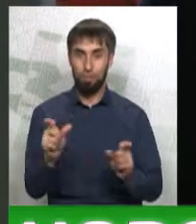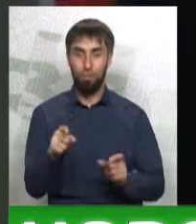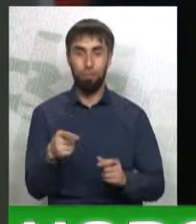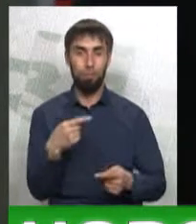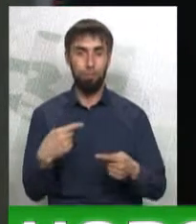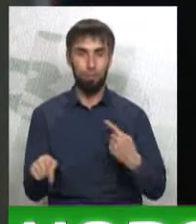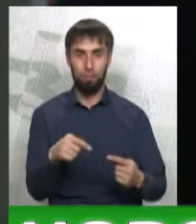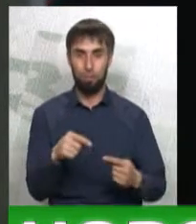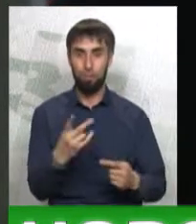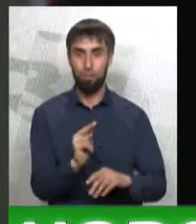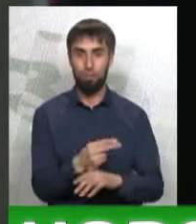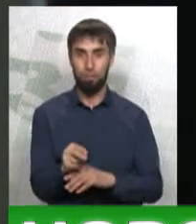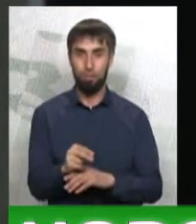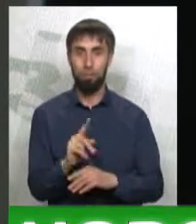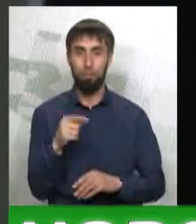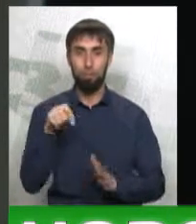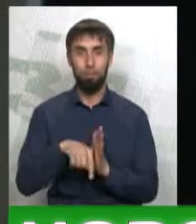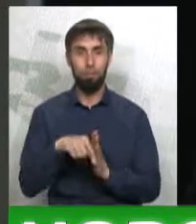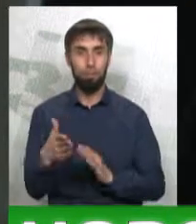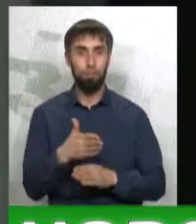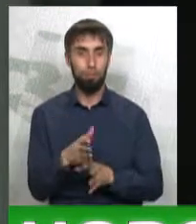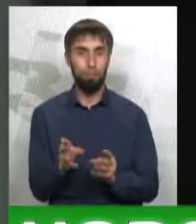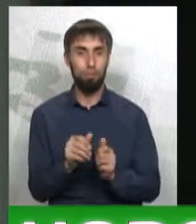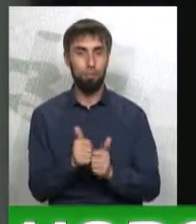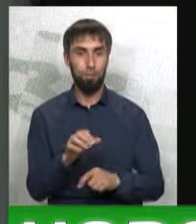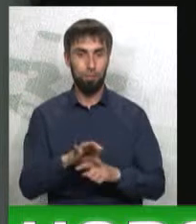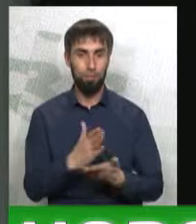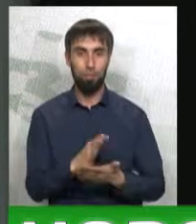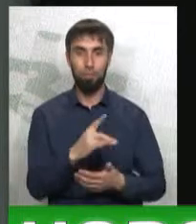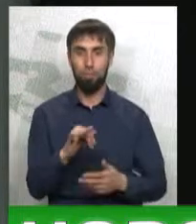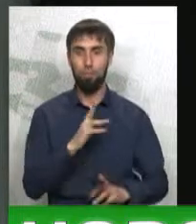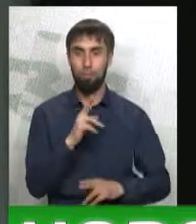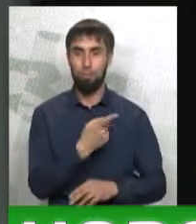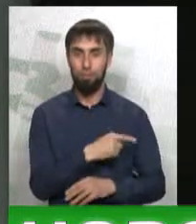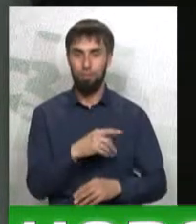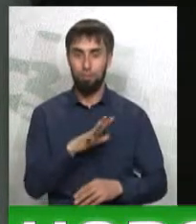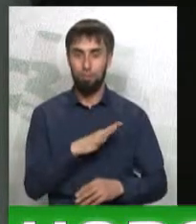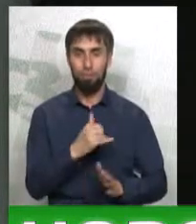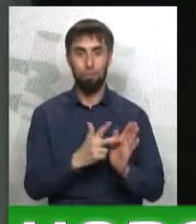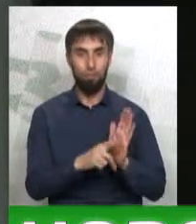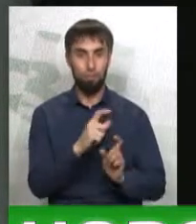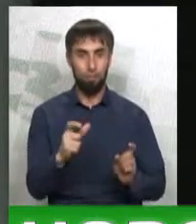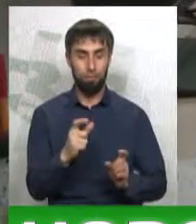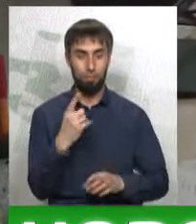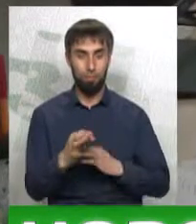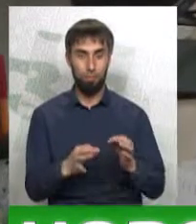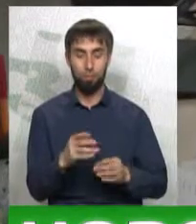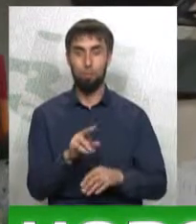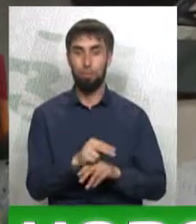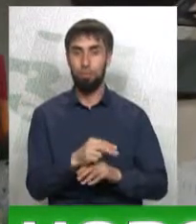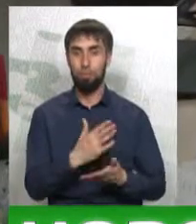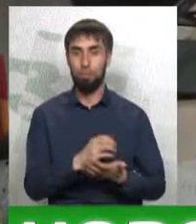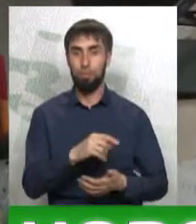и хронических болезней. Ежедневно в районные поликлиники с симптомами ОРВИ обращаются в среднем 80 человек. Многие лечатся